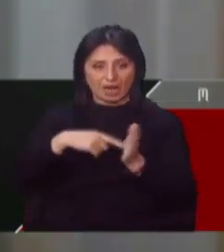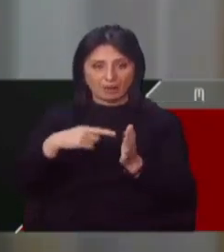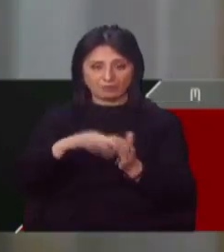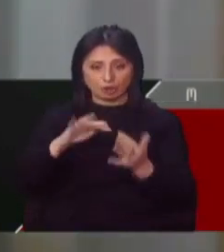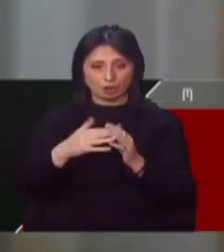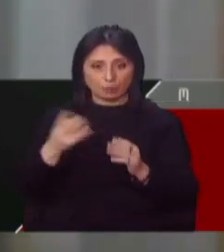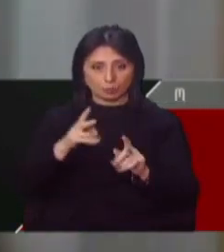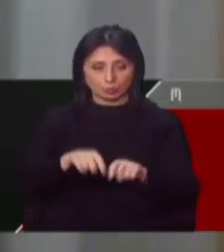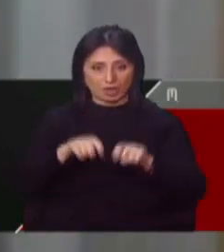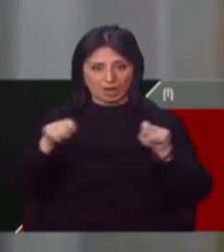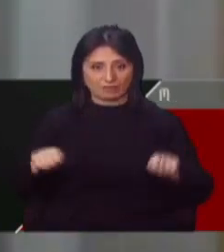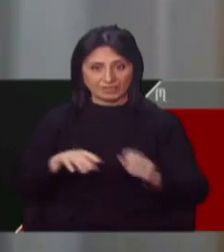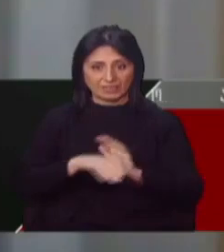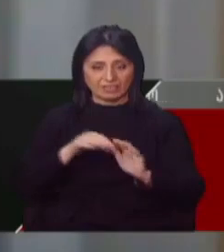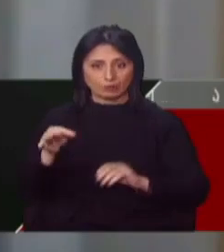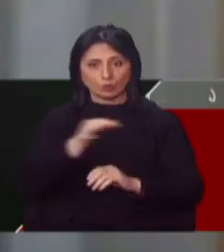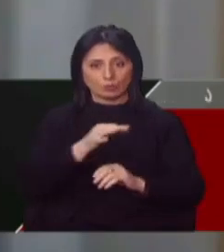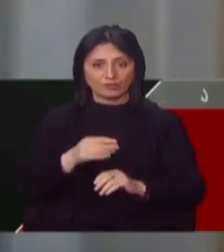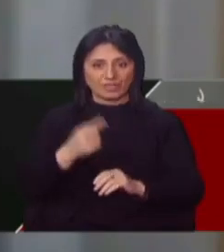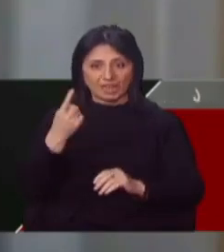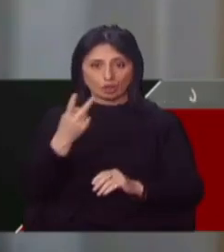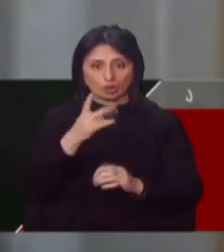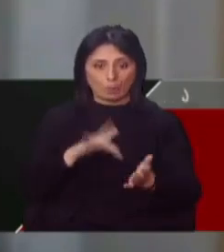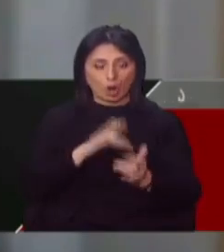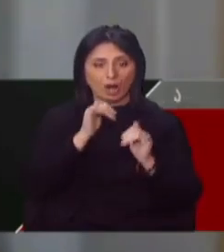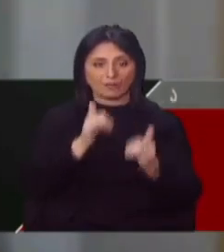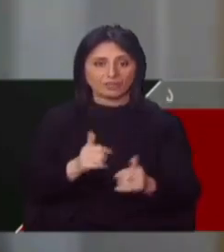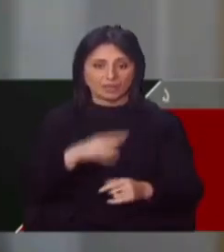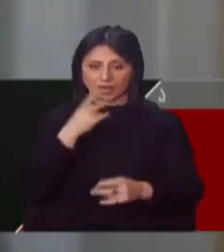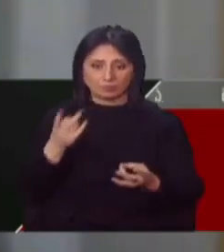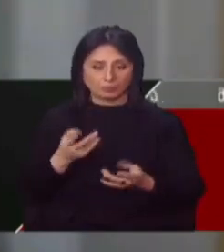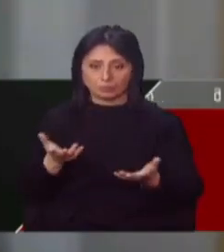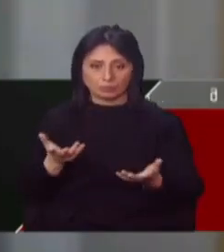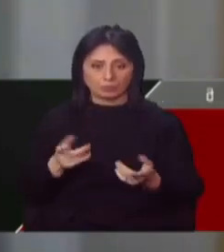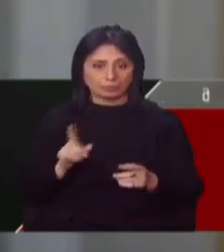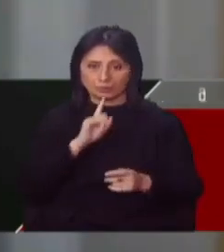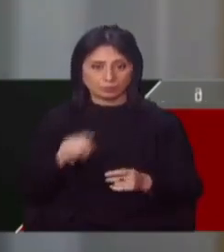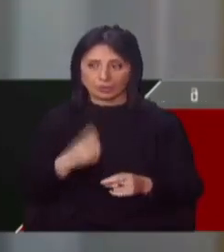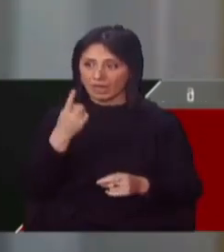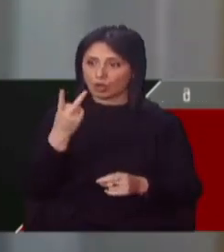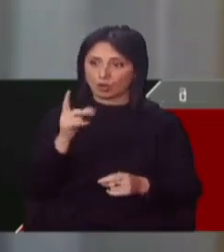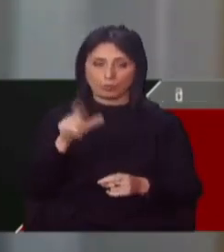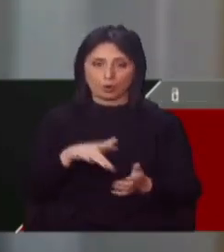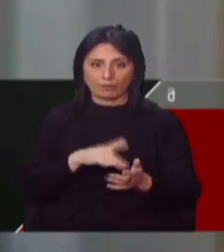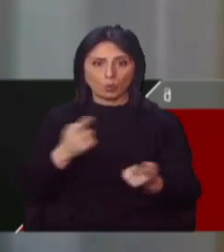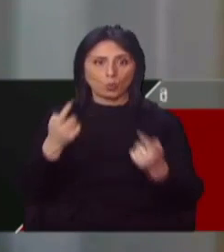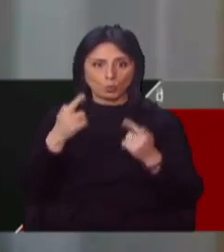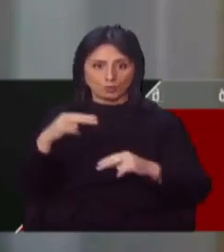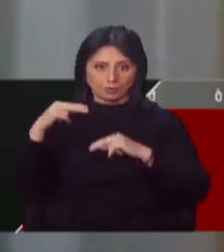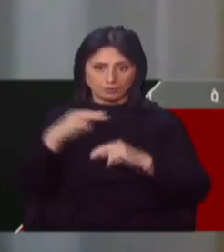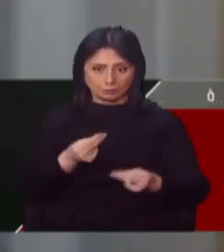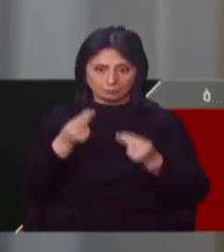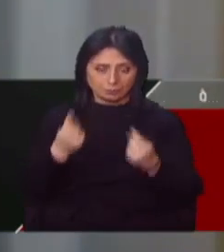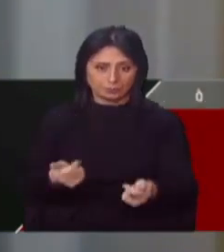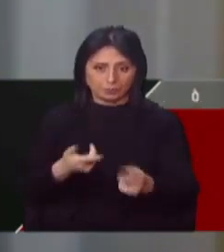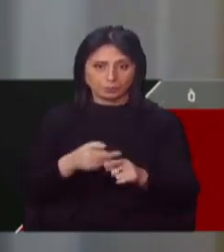და სოფლებში უნდა გაიხსნას საარჩევნო უბნები ერთი და ორი მოქალაქისთვის, ეს რა თქმა უნდა არ მოხდება, იმიტომ რომ ამას სჭირდება უზარმაზარი რესურსი და